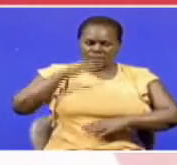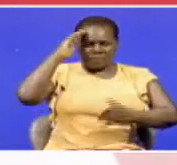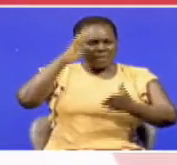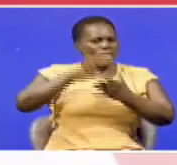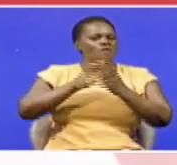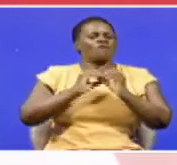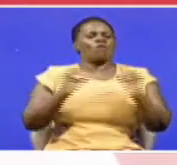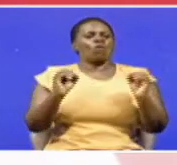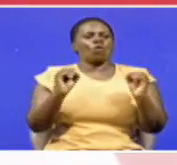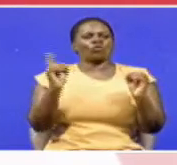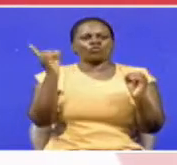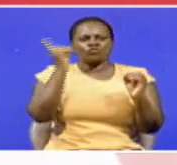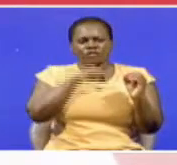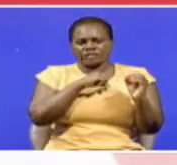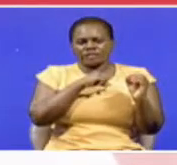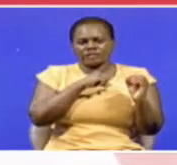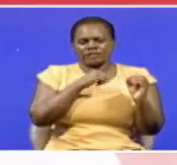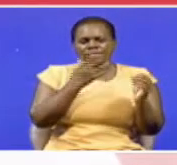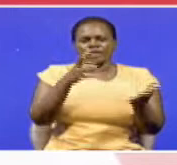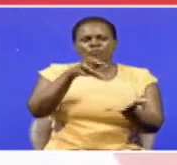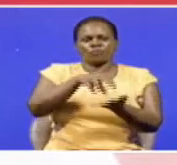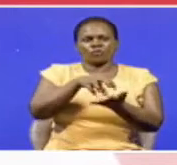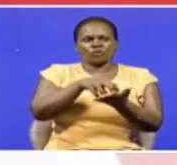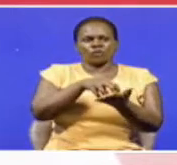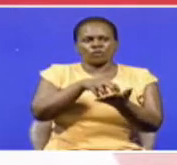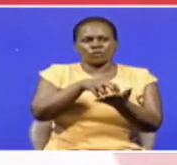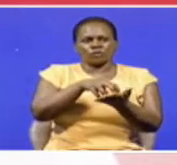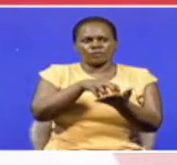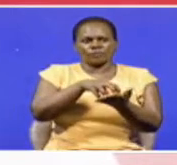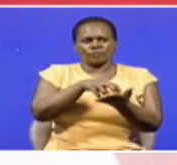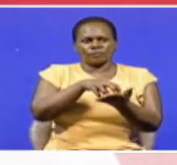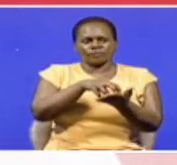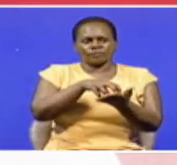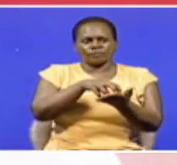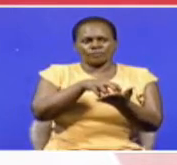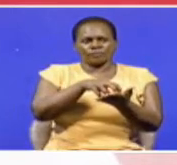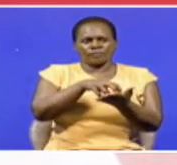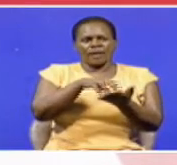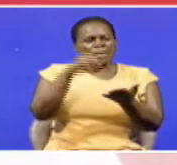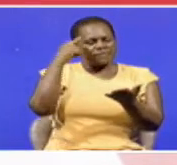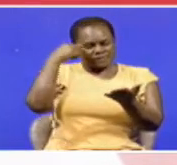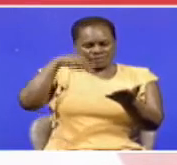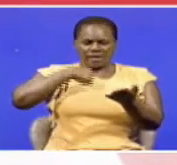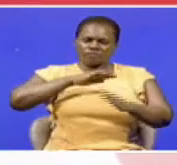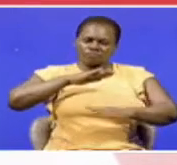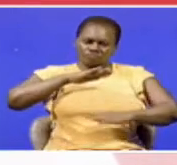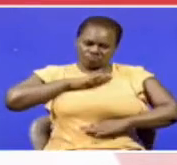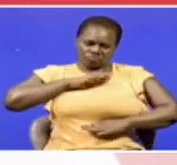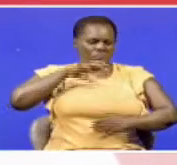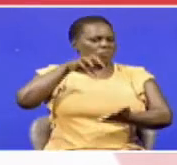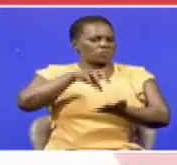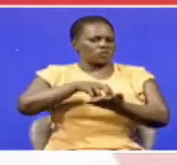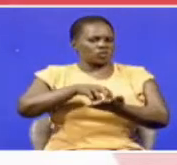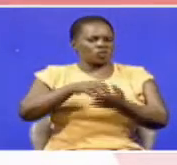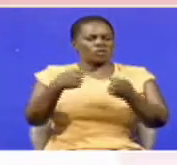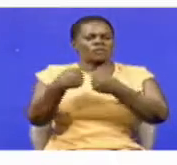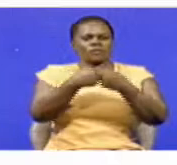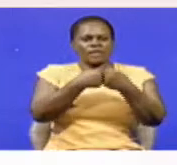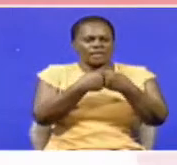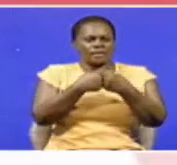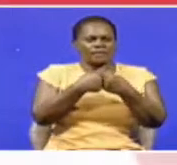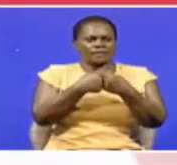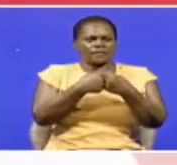kwa watu wengi sana kumaliza na position 5 juu tulikuwa relegation first leg mzima, so I think tumeridhika sana na hiyo position, so ni challenge sana next